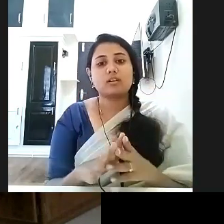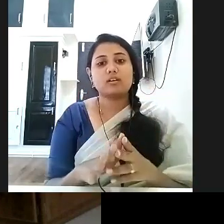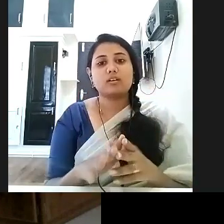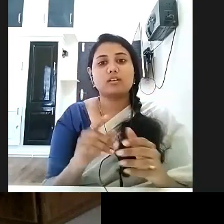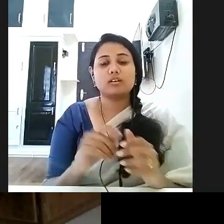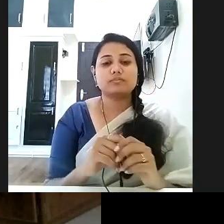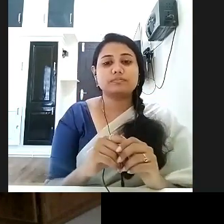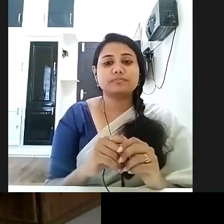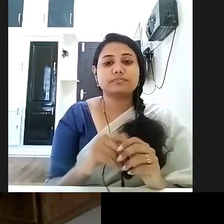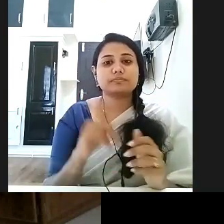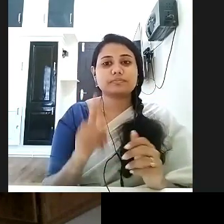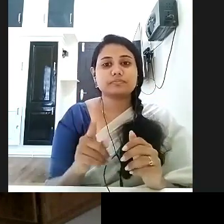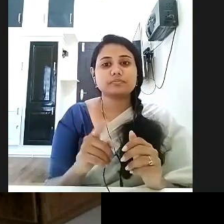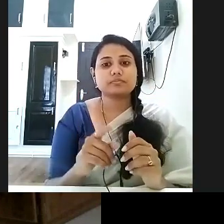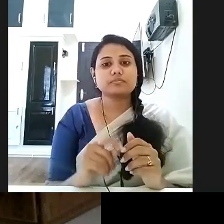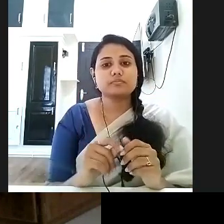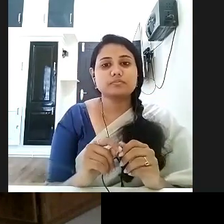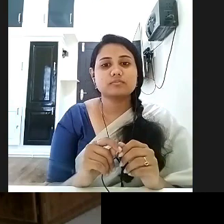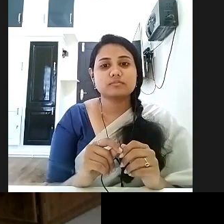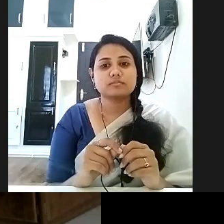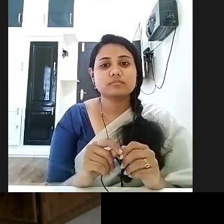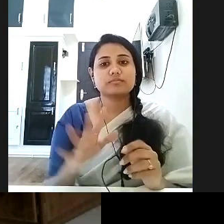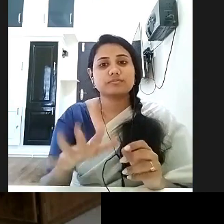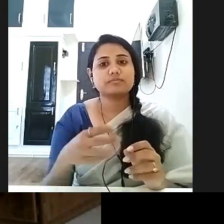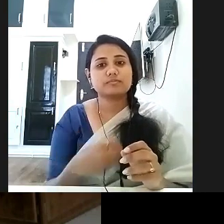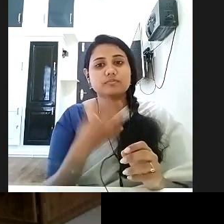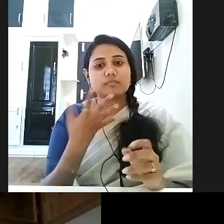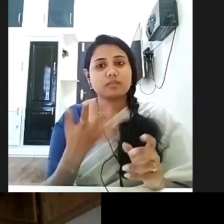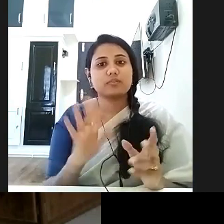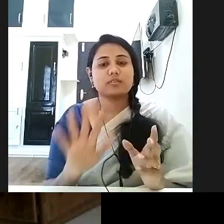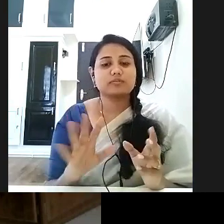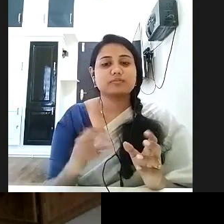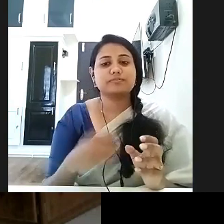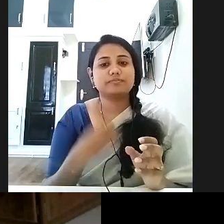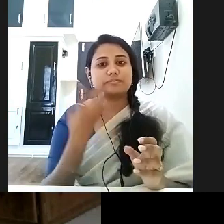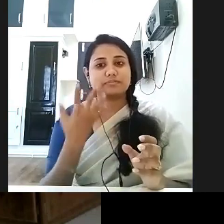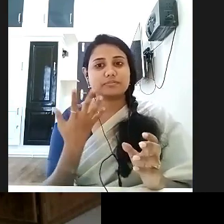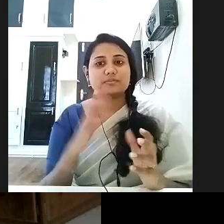കാര്യമാണ്. അന്നേരം നമ്മൾ ഇതില് ഹാപ്പി ആയിട്ടിരിക്കുക, അതോ ചെയ്യാൻ പറ്റുള്ളൂ.